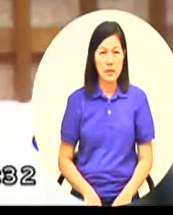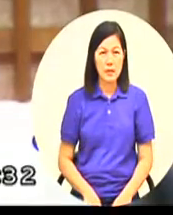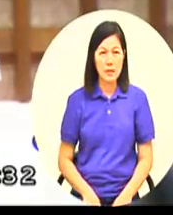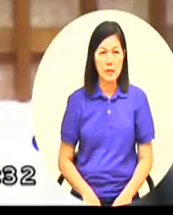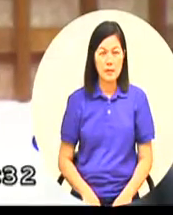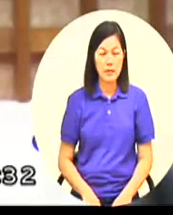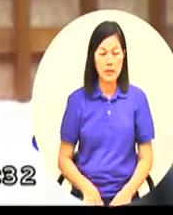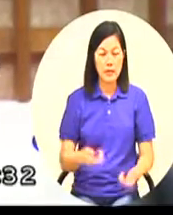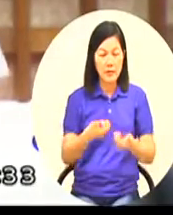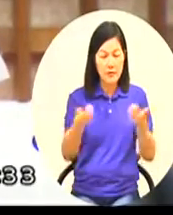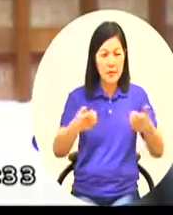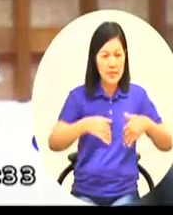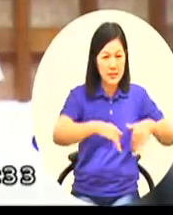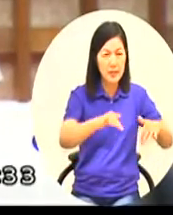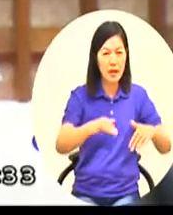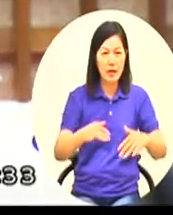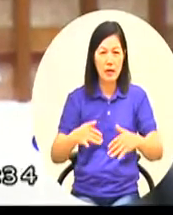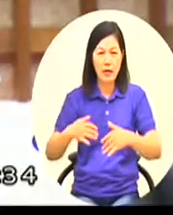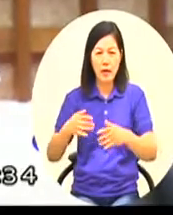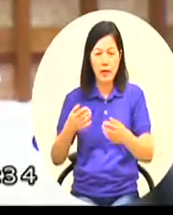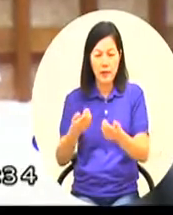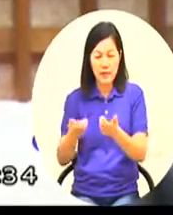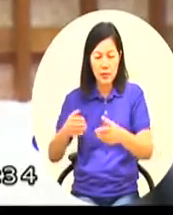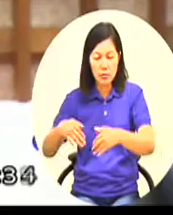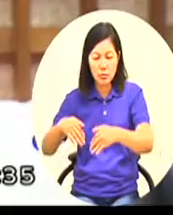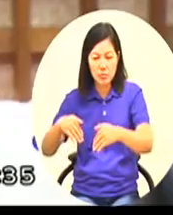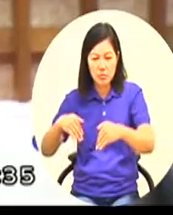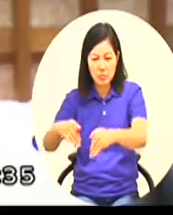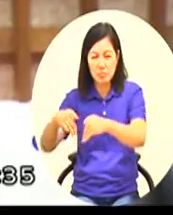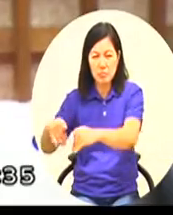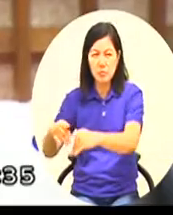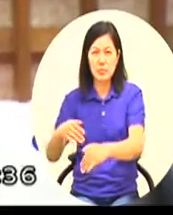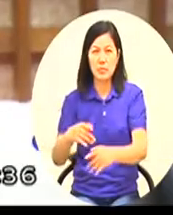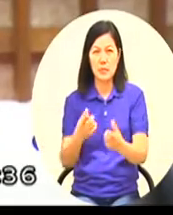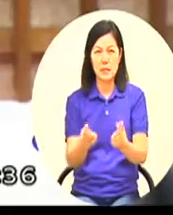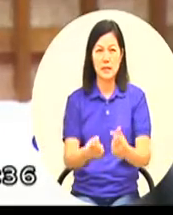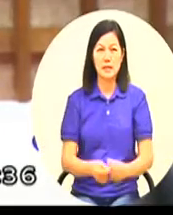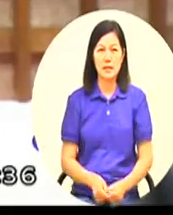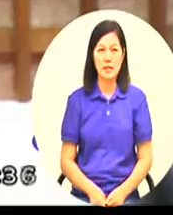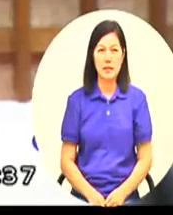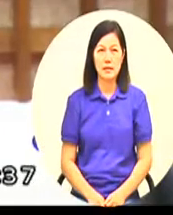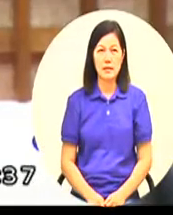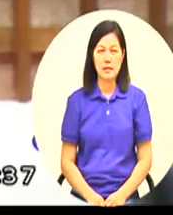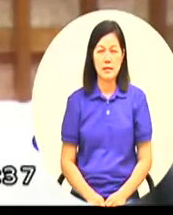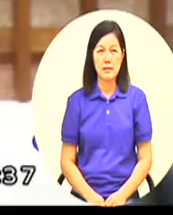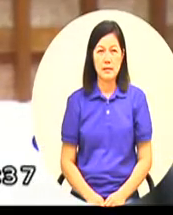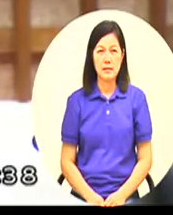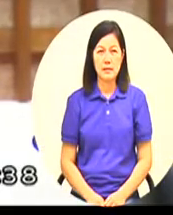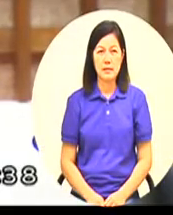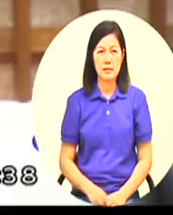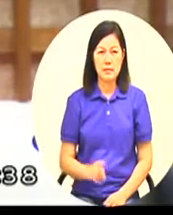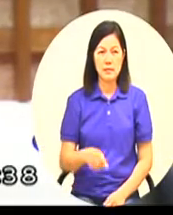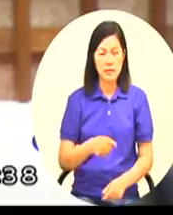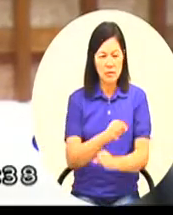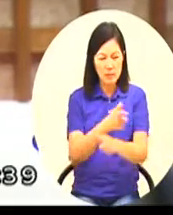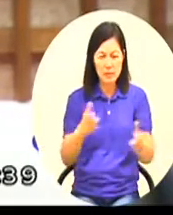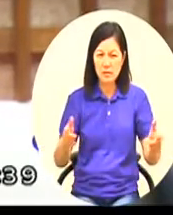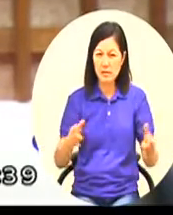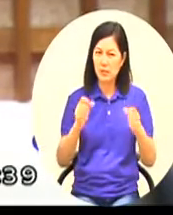弄，这个都 很容易嘛，为什么这一直都是这个层出不穷？请